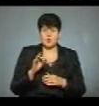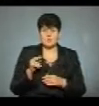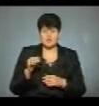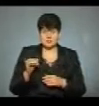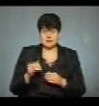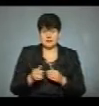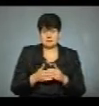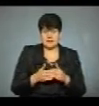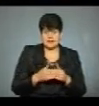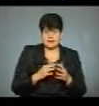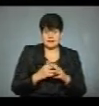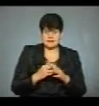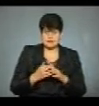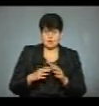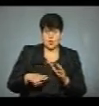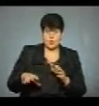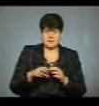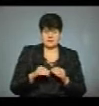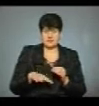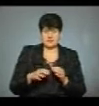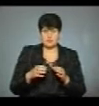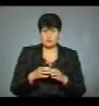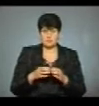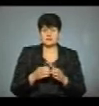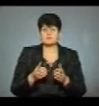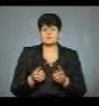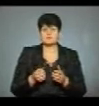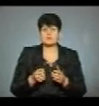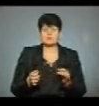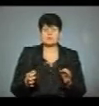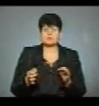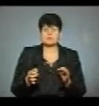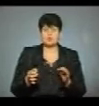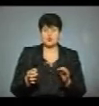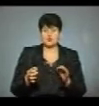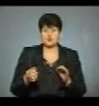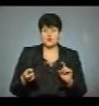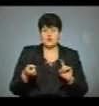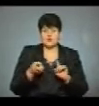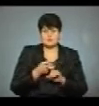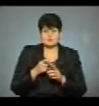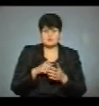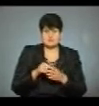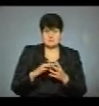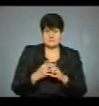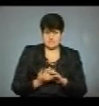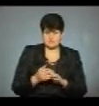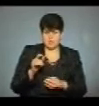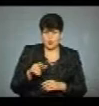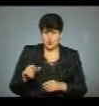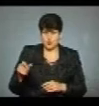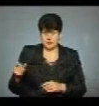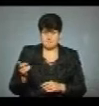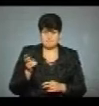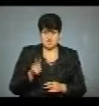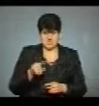прилеглих сіл об'єднаної територіальної громади відповідно сполучення між містами і селами. Люди